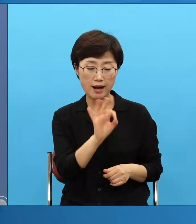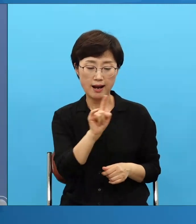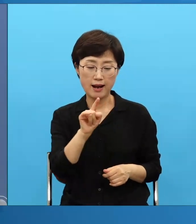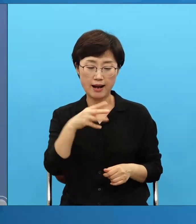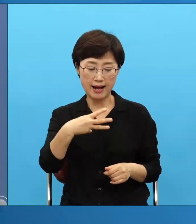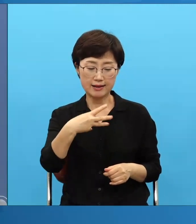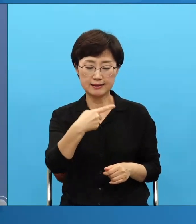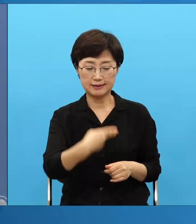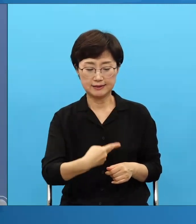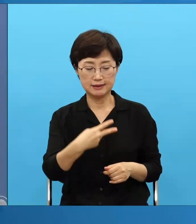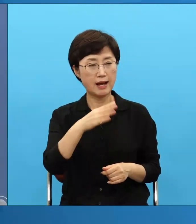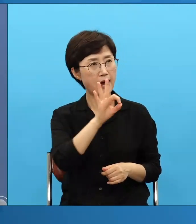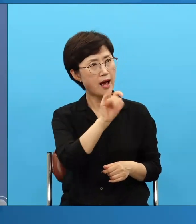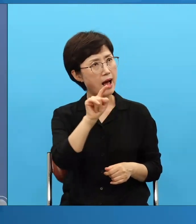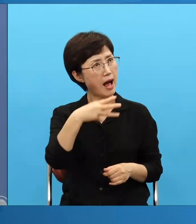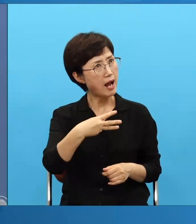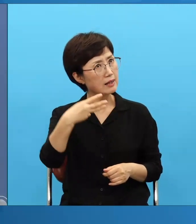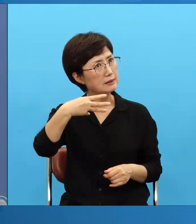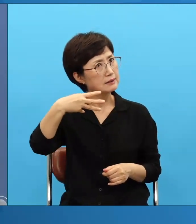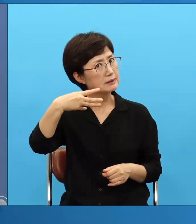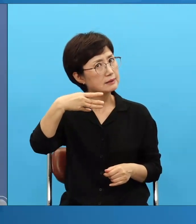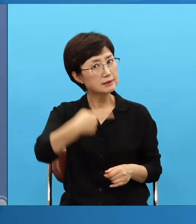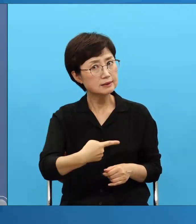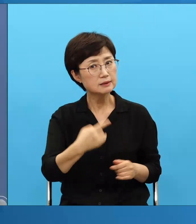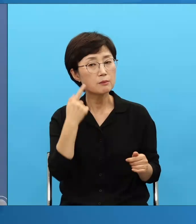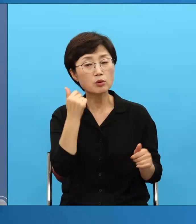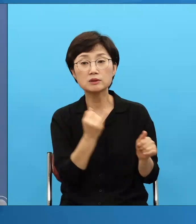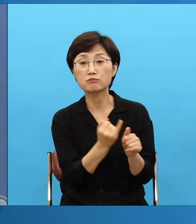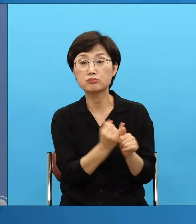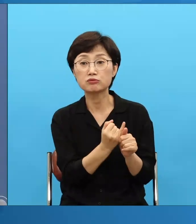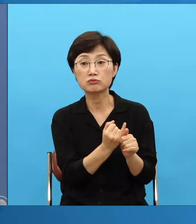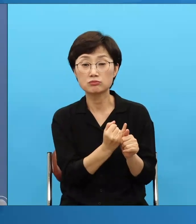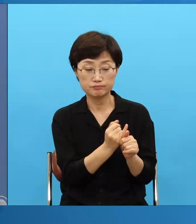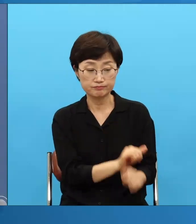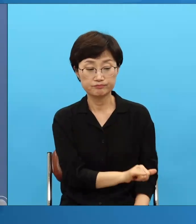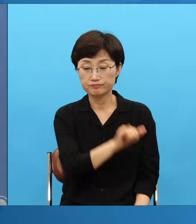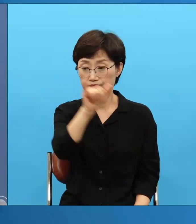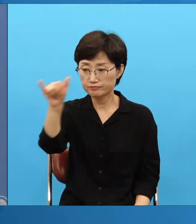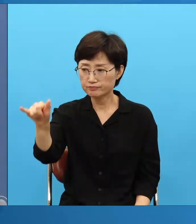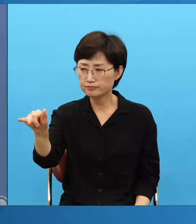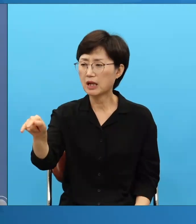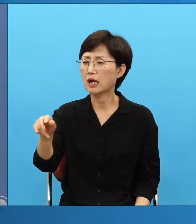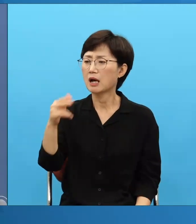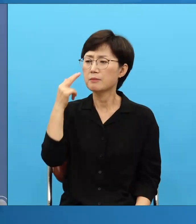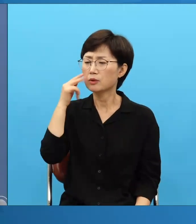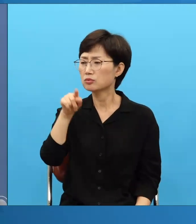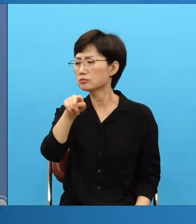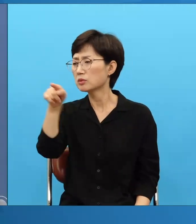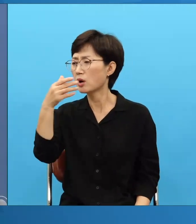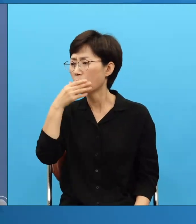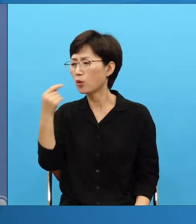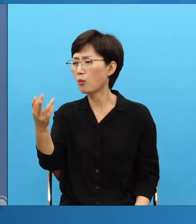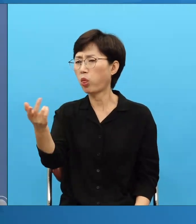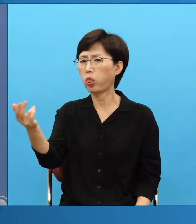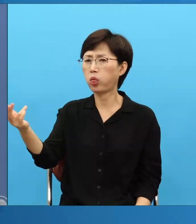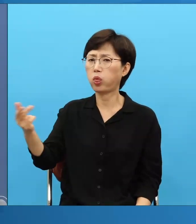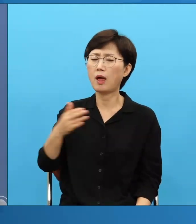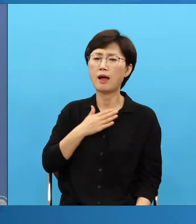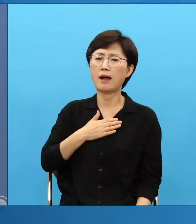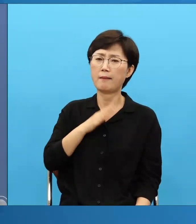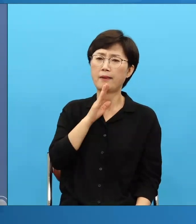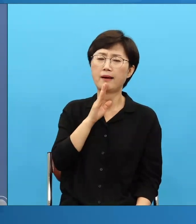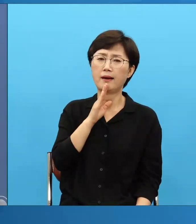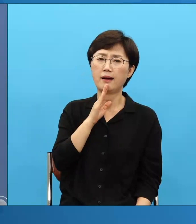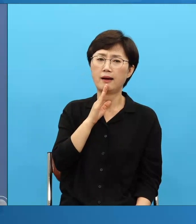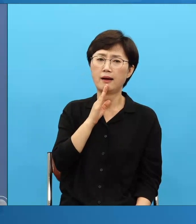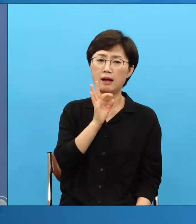보세요. And then look at our couple, our pastor couple, Art. 얼마나 미국이 복음 없냐. 이 사람이 한국에서 뭐 그렇게 뭐